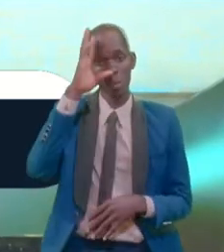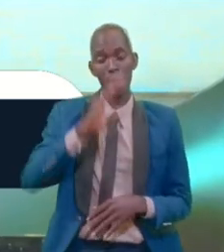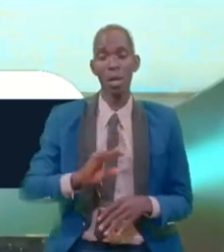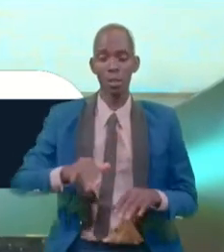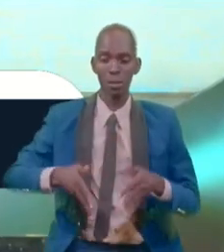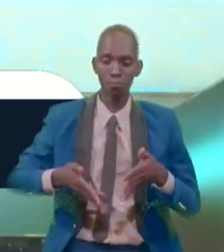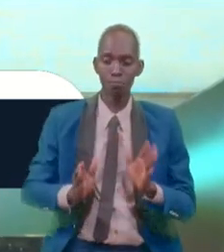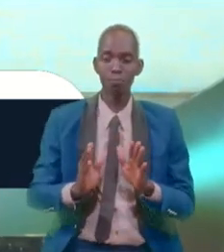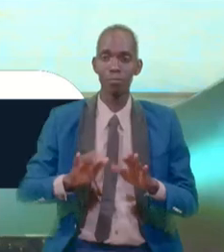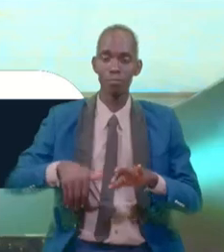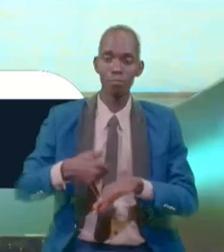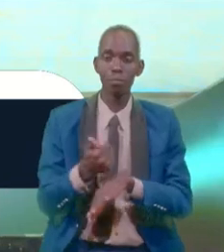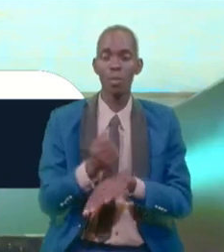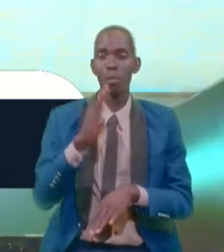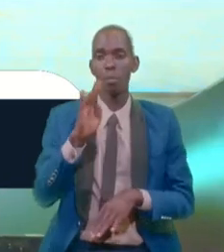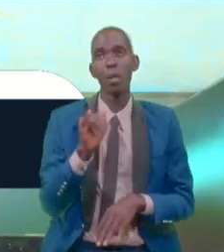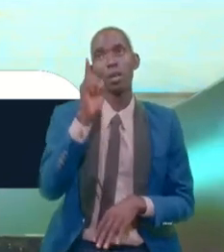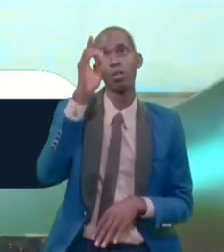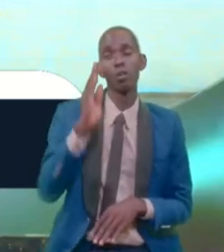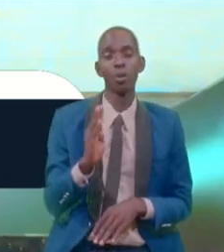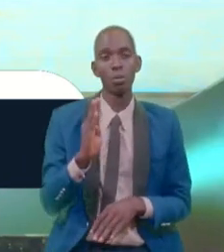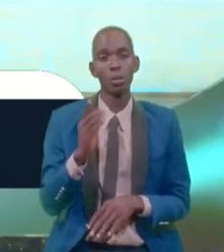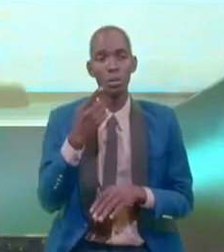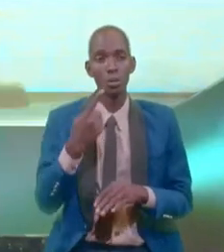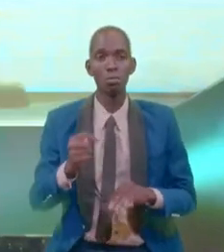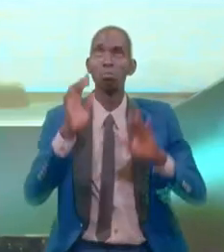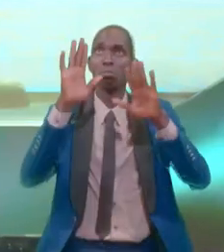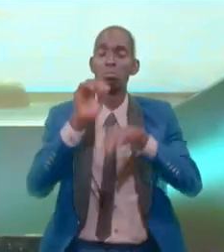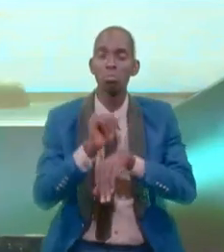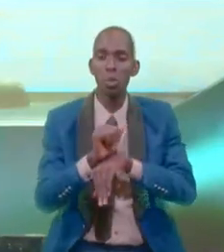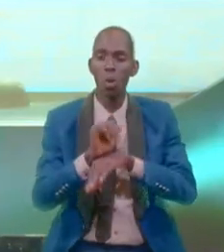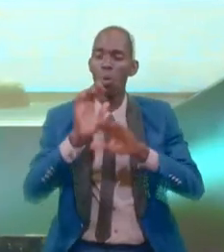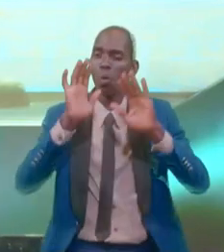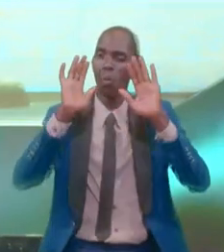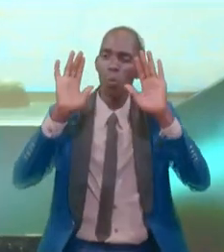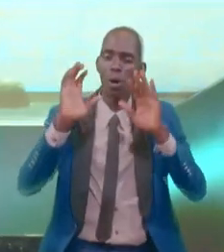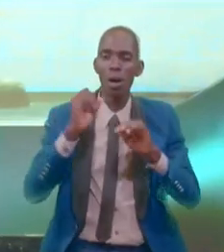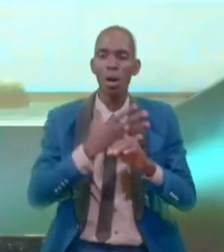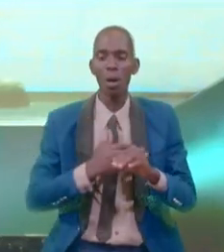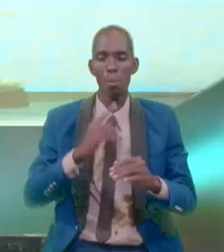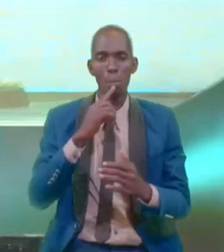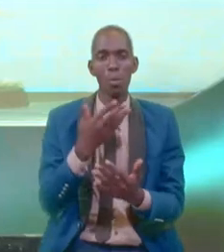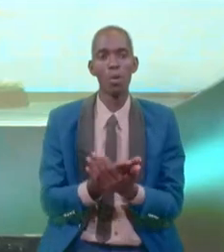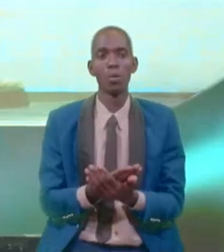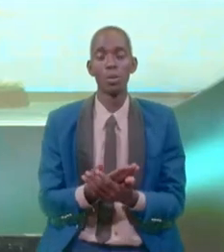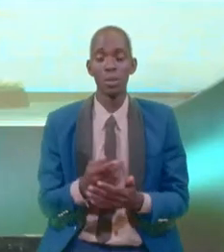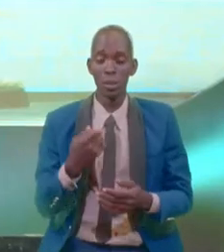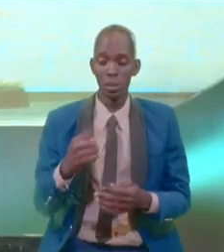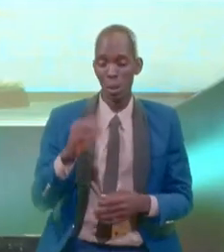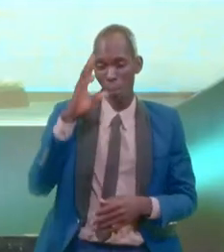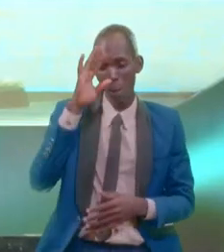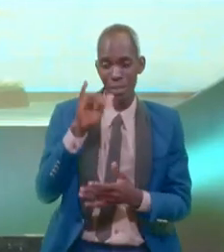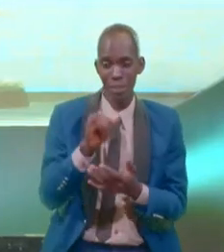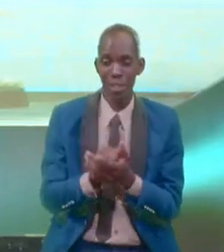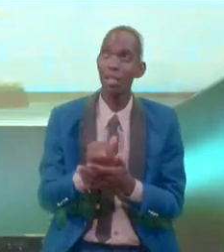Ouais, l'homme à qui Dieu a rendu témoignage devant vous par les miracles, les prodiges et